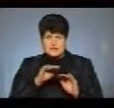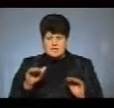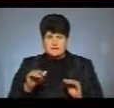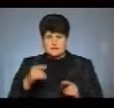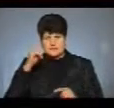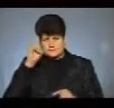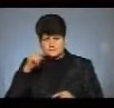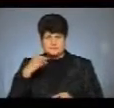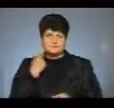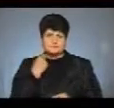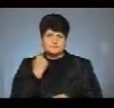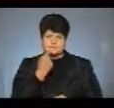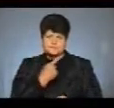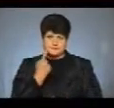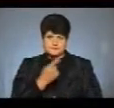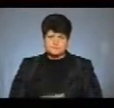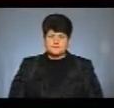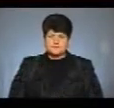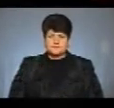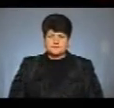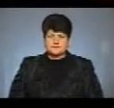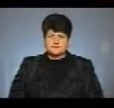англійською. Марія Котенко розповість більше про це.